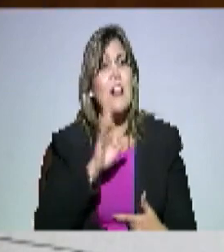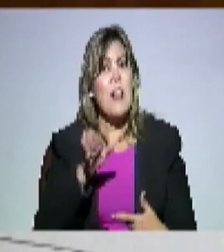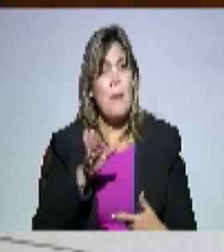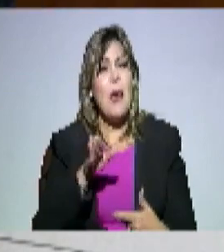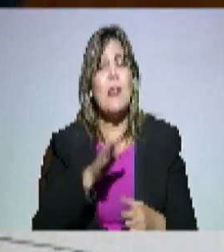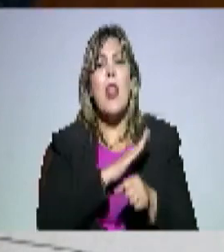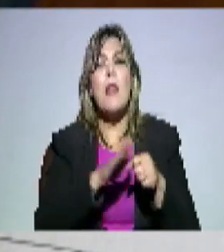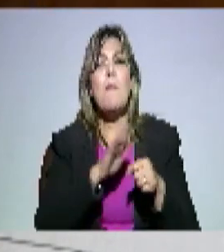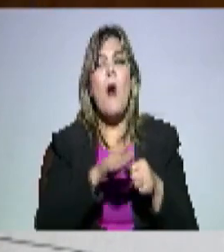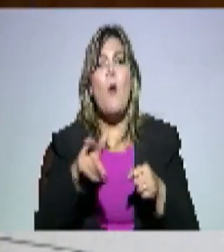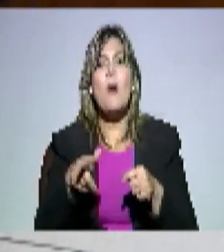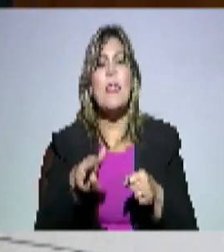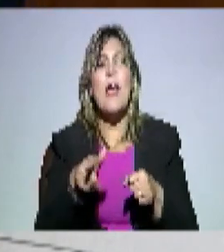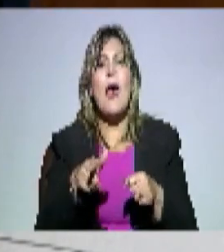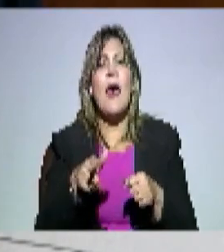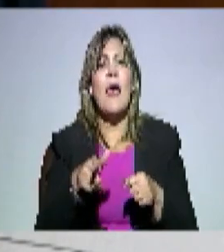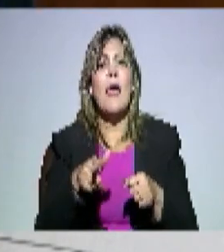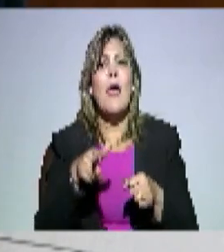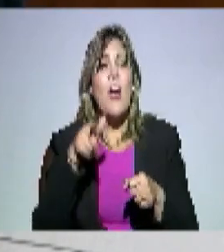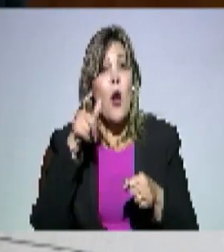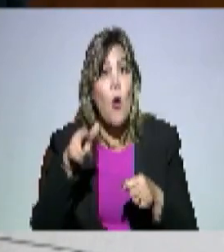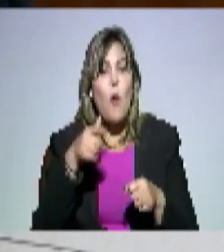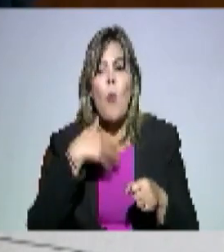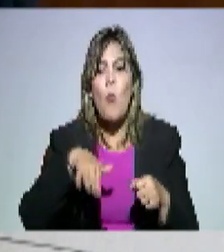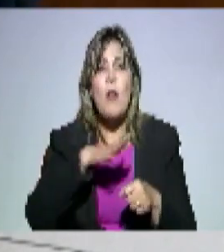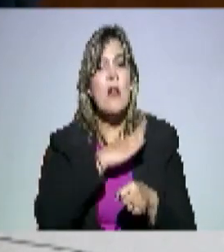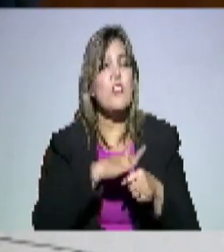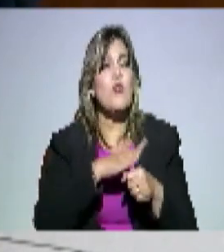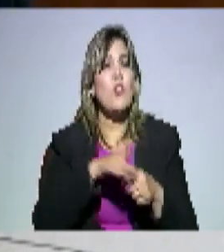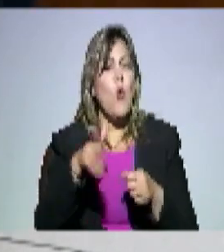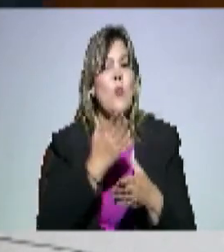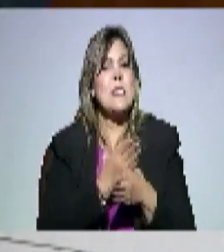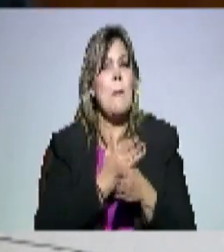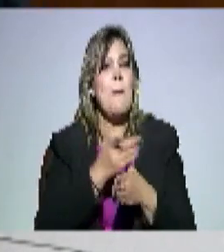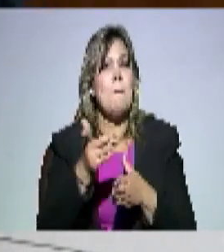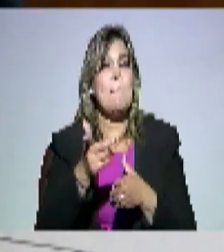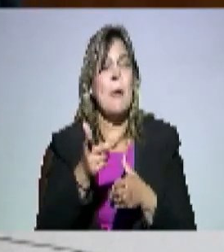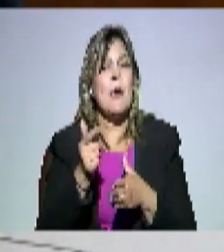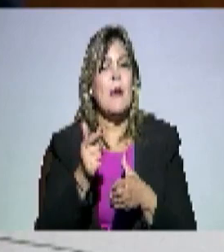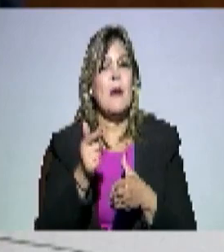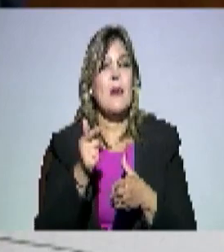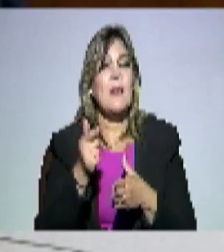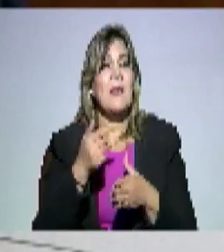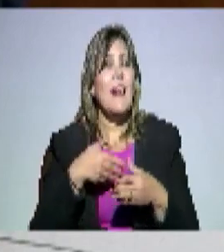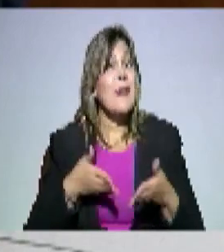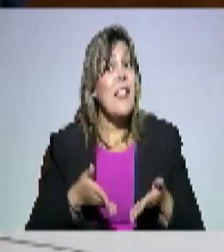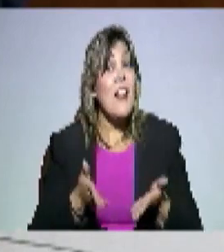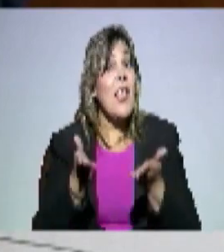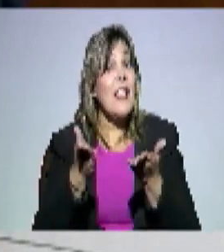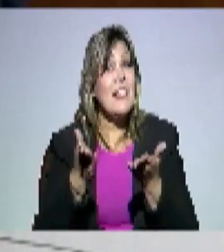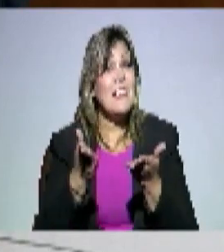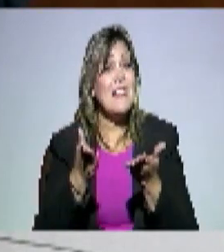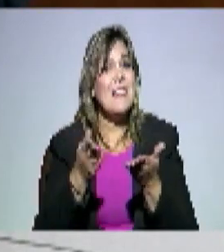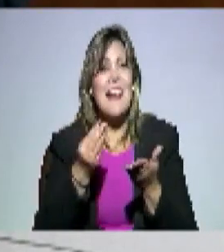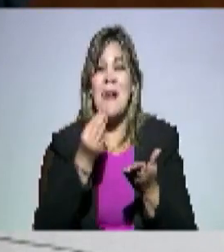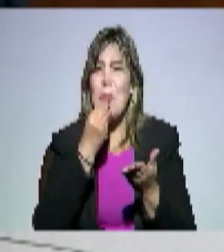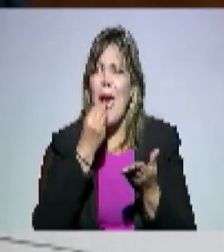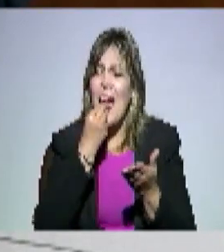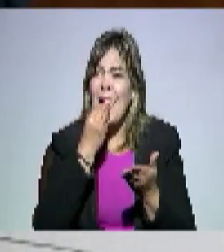اللي موت اهالينا واجدادنا وخلانا احفاد شهدا كتر خيرهم خارجين لهم بايه